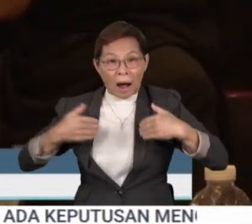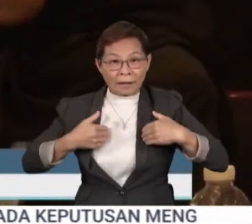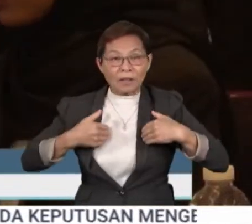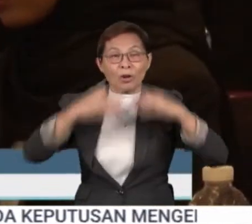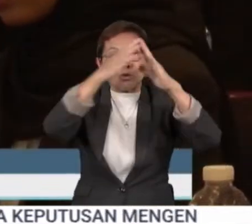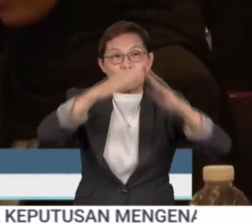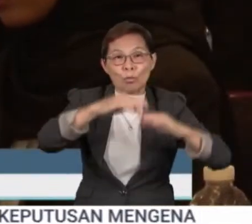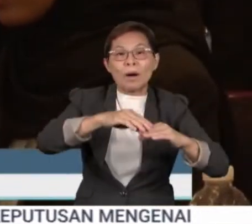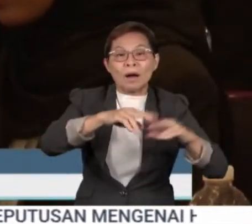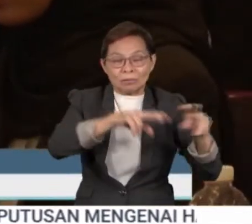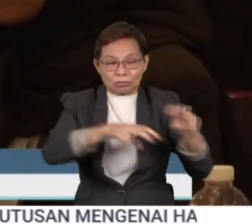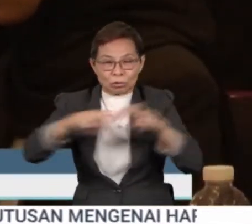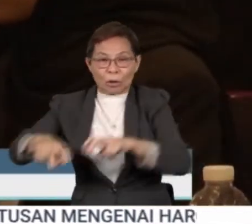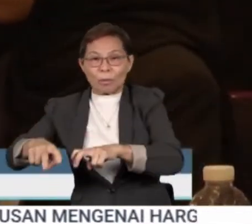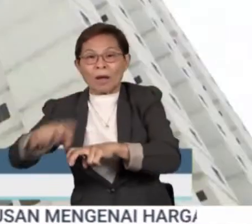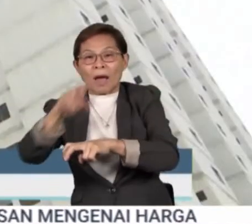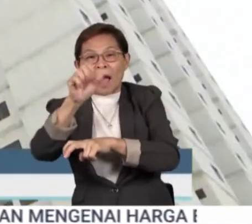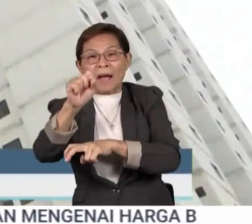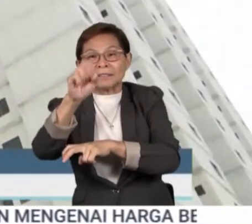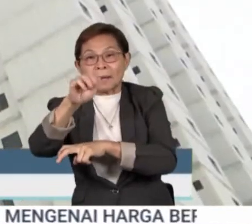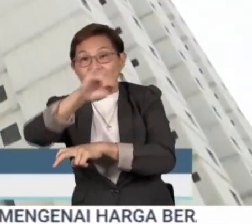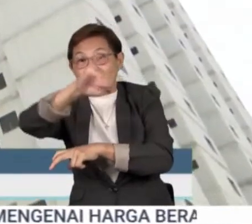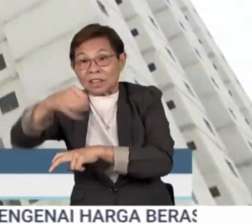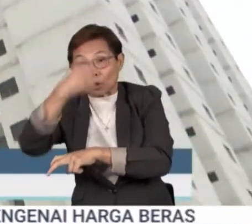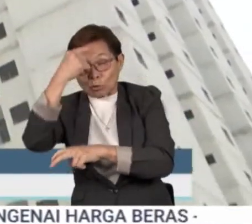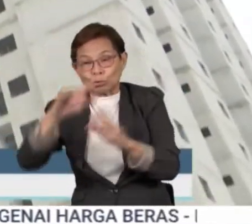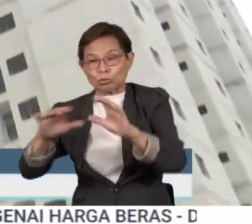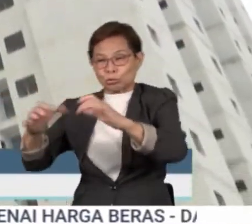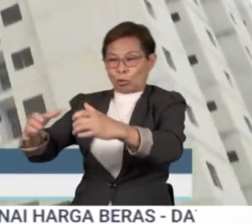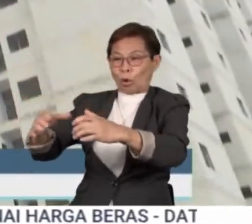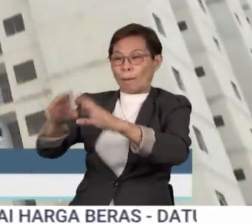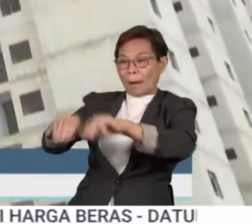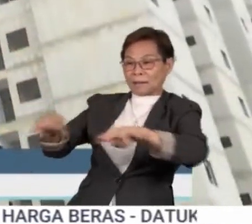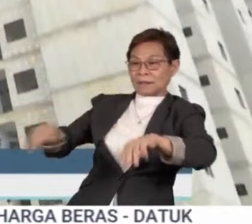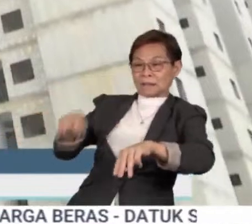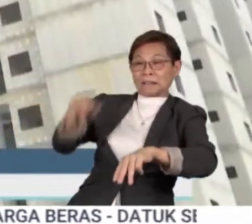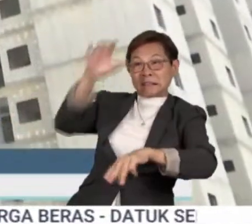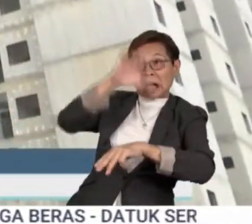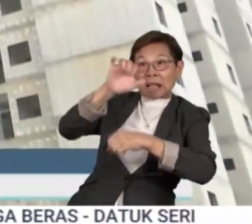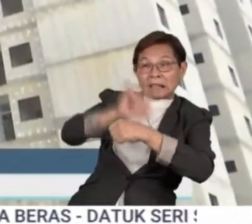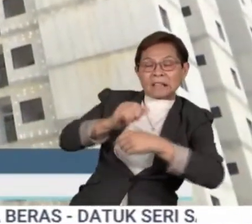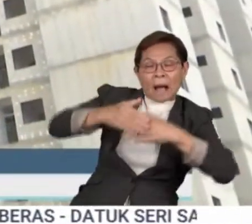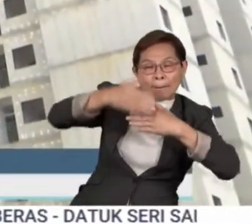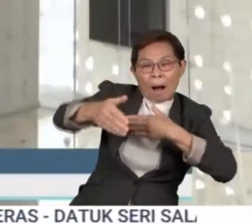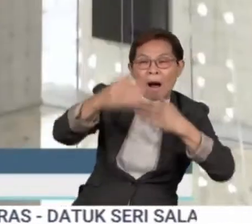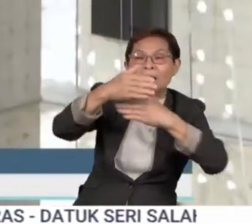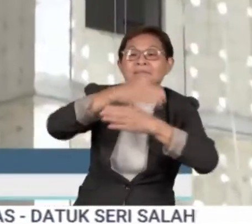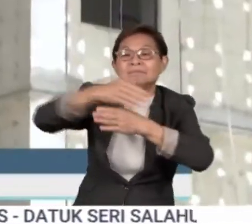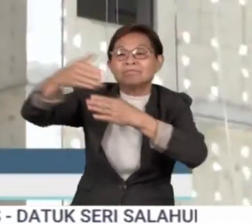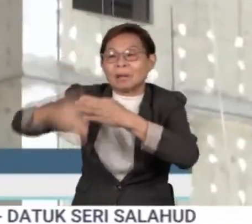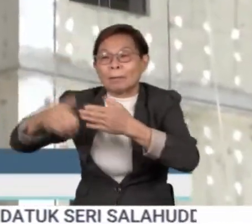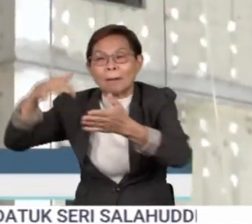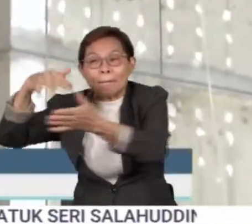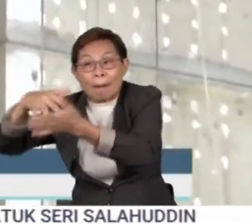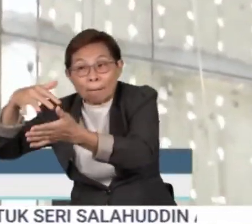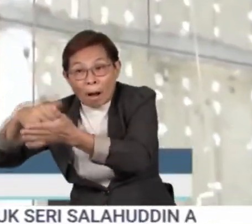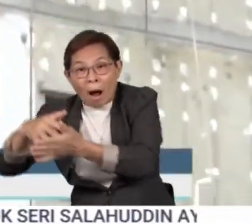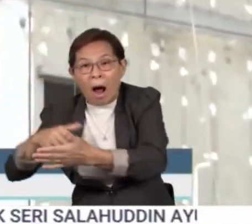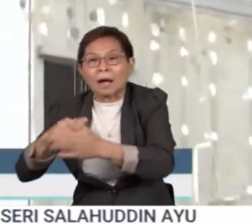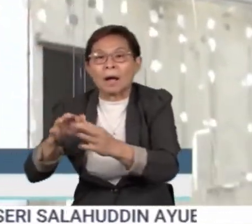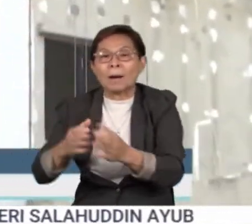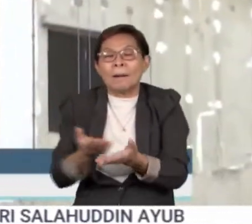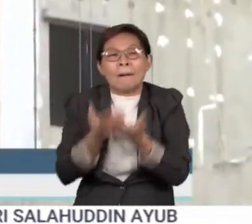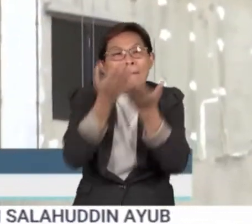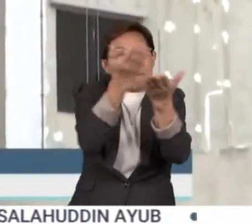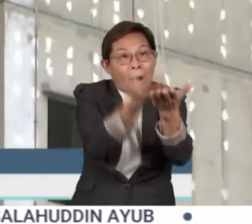transit Sabah Maju Jaya SMJ untuk golongan pelajar yang mencari kerja selepas tamat pengajian. Ia akan